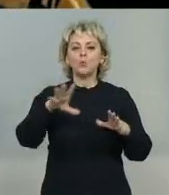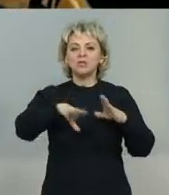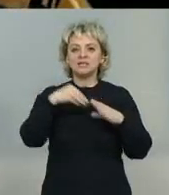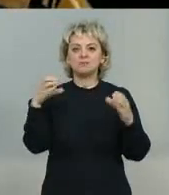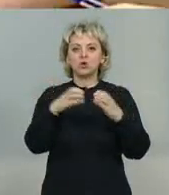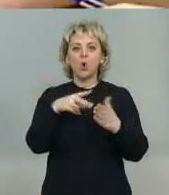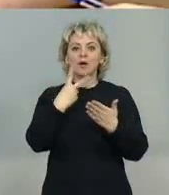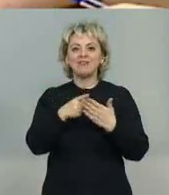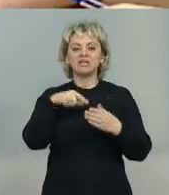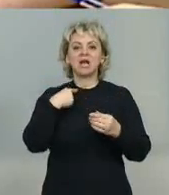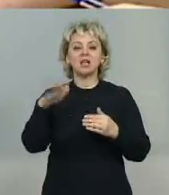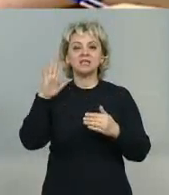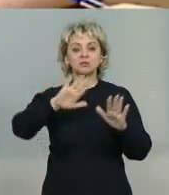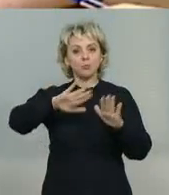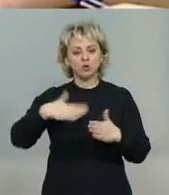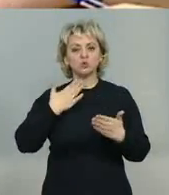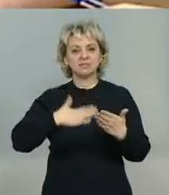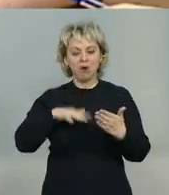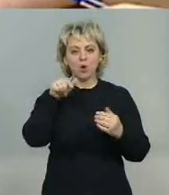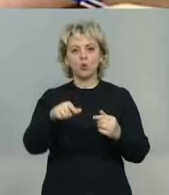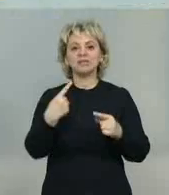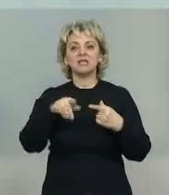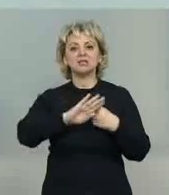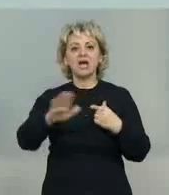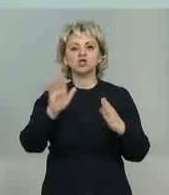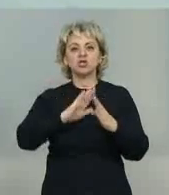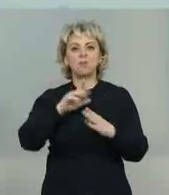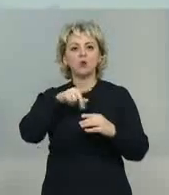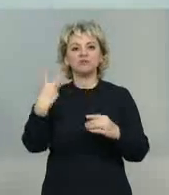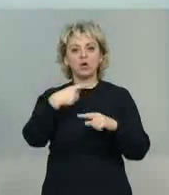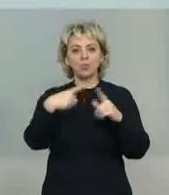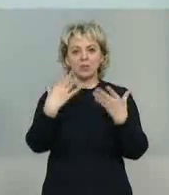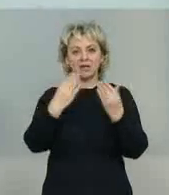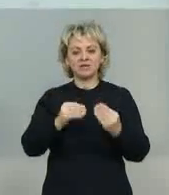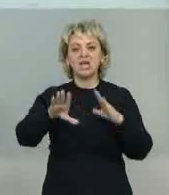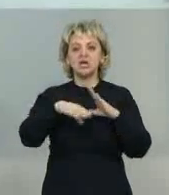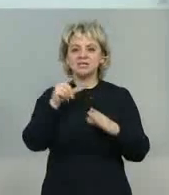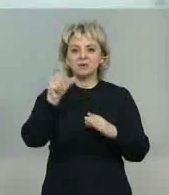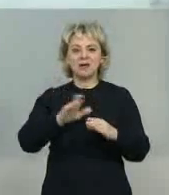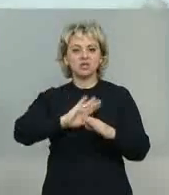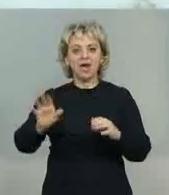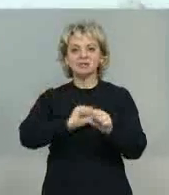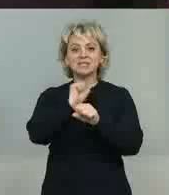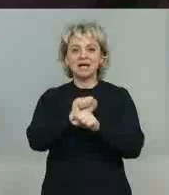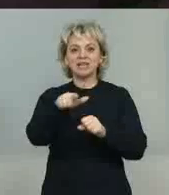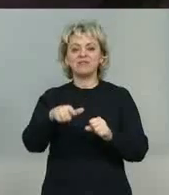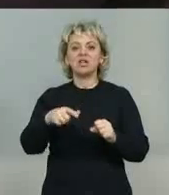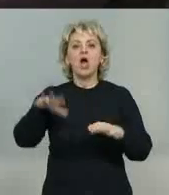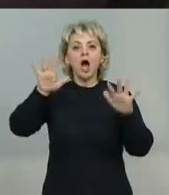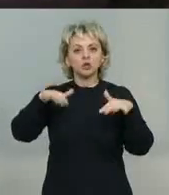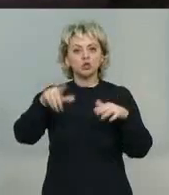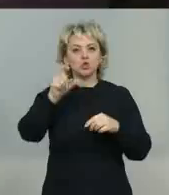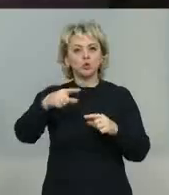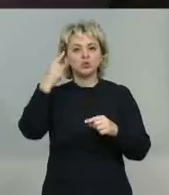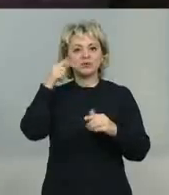Облсберком резюмирует: голосование прошло спокойно. И даже непогода во второй половине дня избирателей не остановила. О ледяном дожде